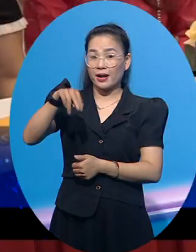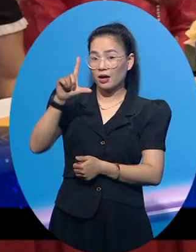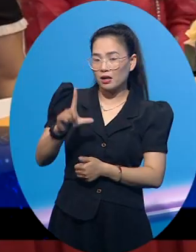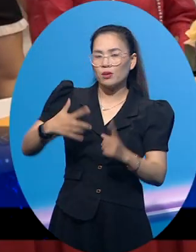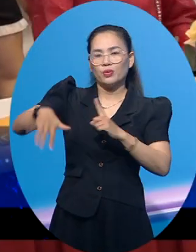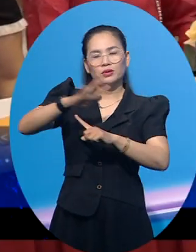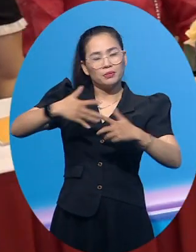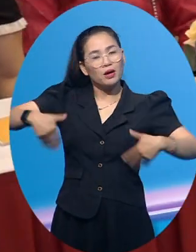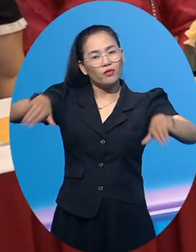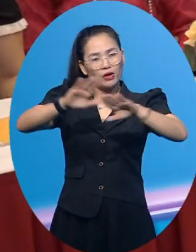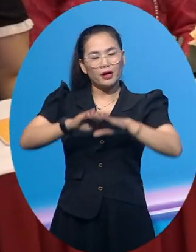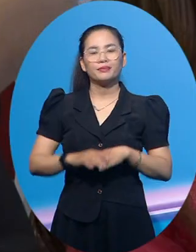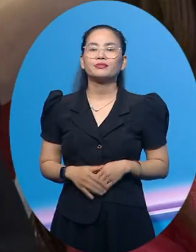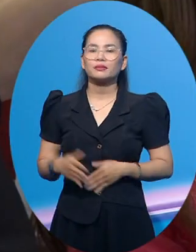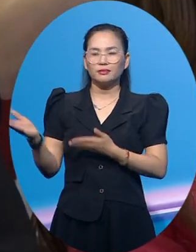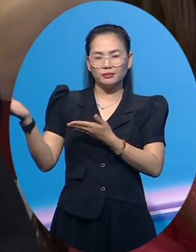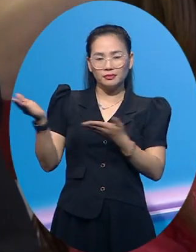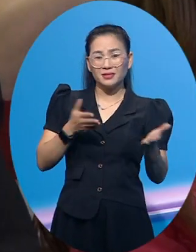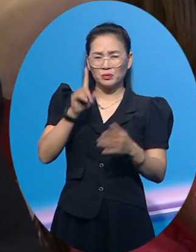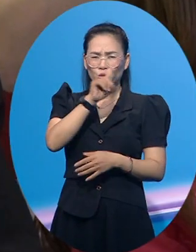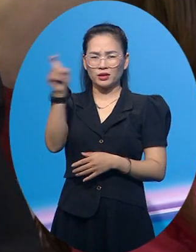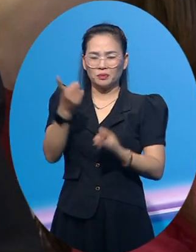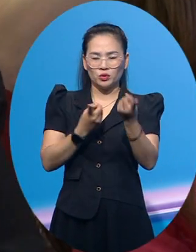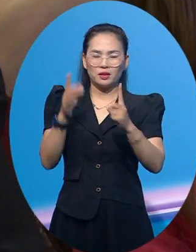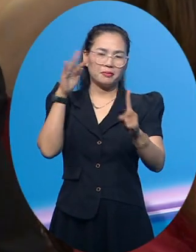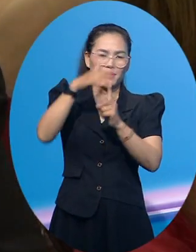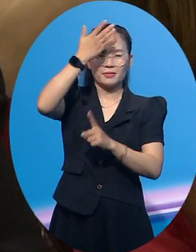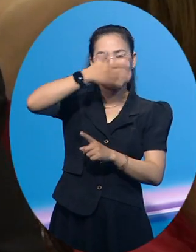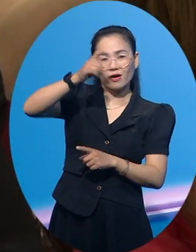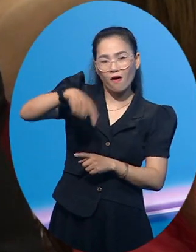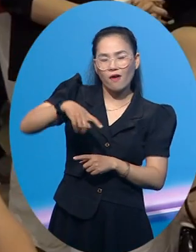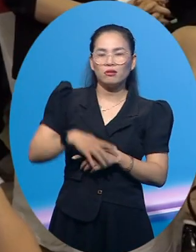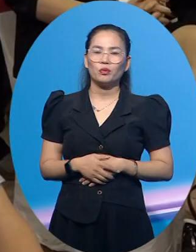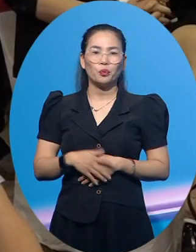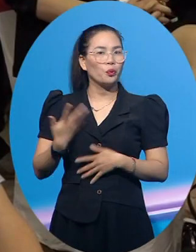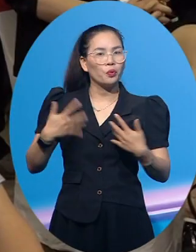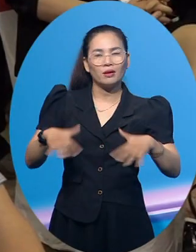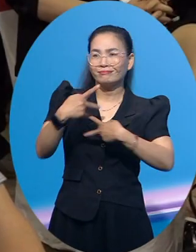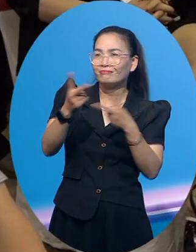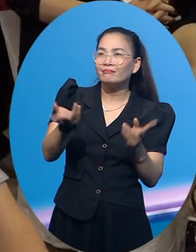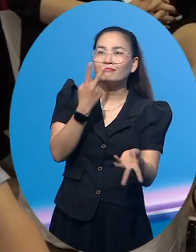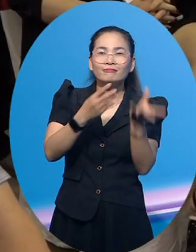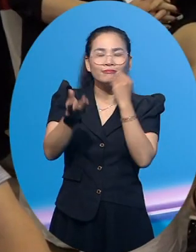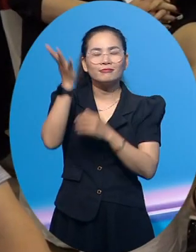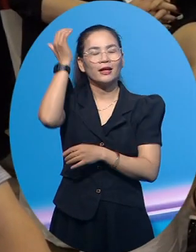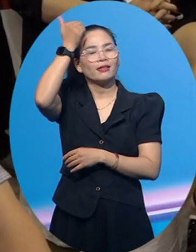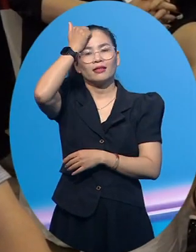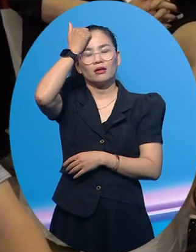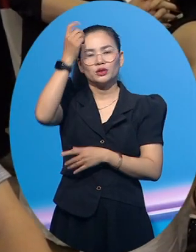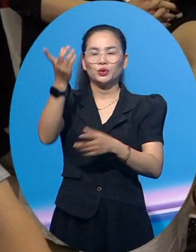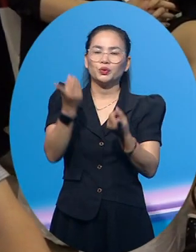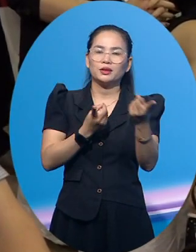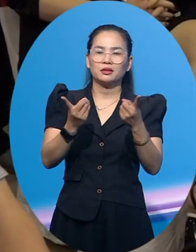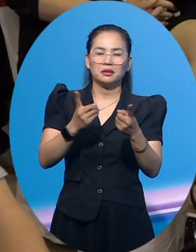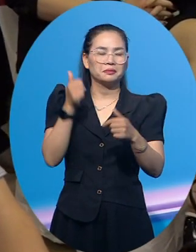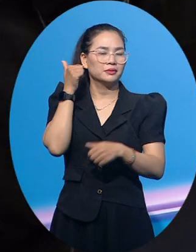môi trường với sự góp mặt của hơn 100 đơn vị trong và ngoài nước mang đến một không gian đầy ấn tượng, quy tụ những doanh nghiệp hàng đầu trong ngành hàng